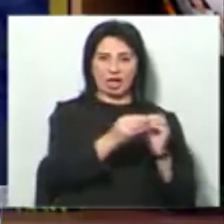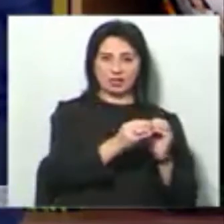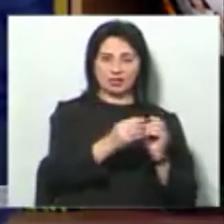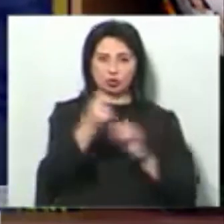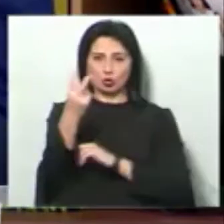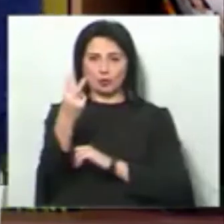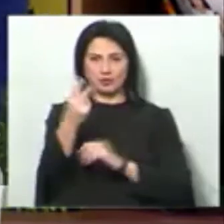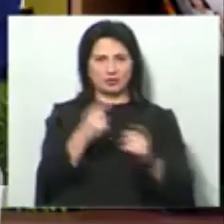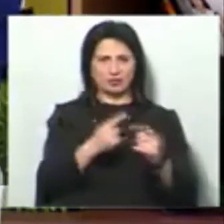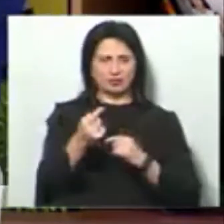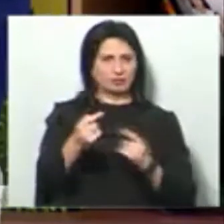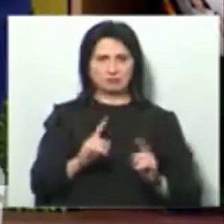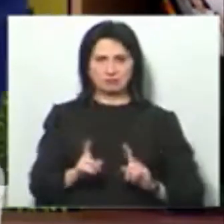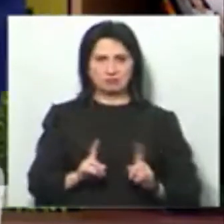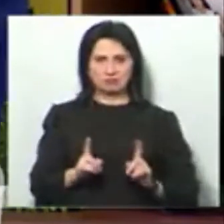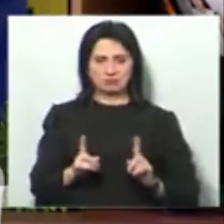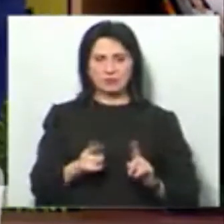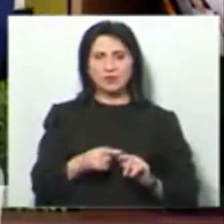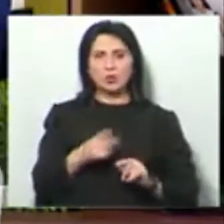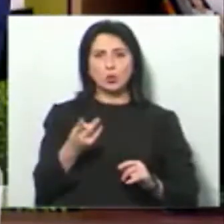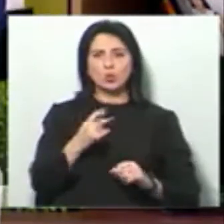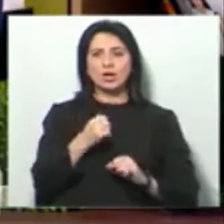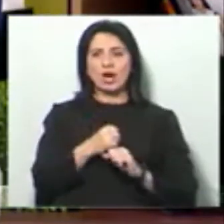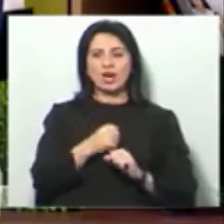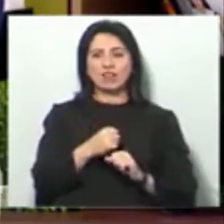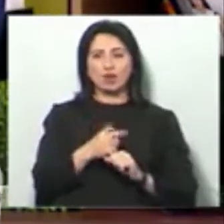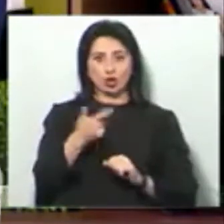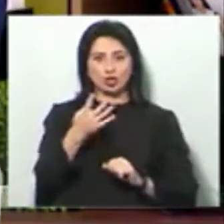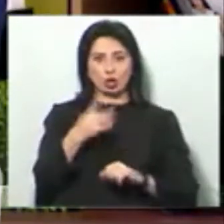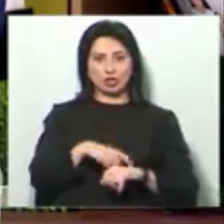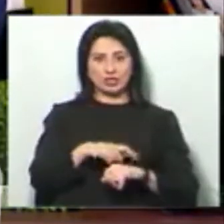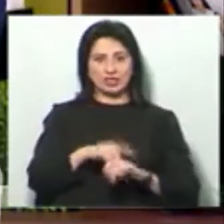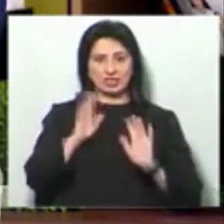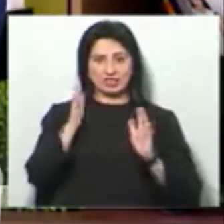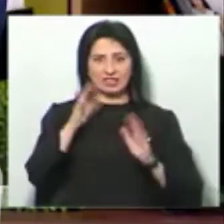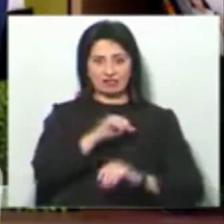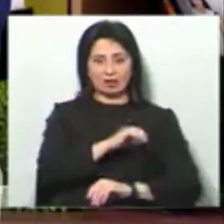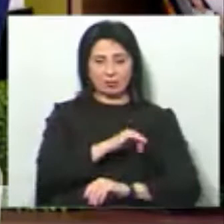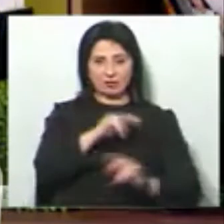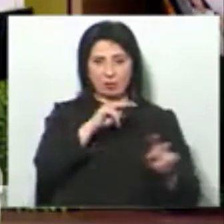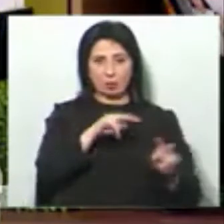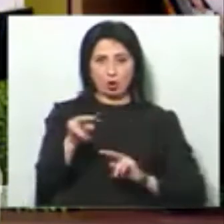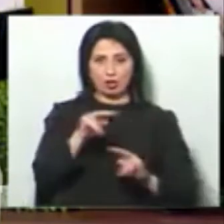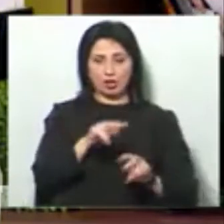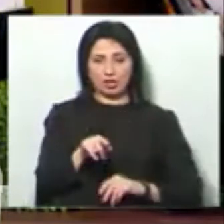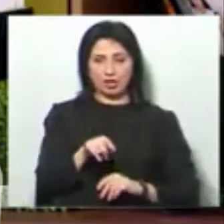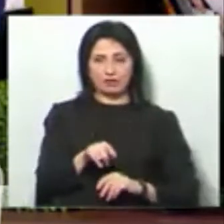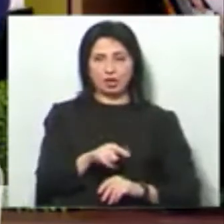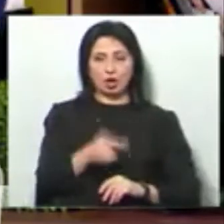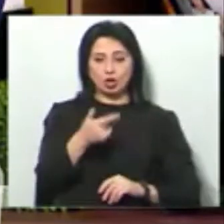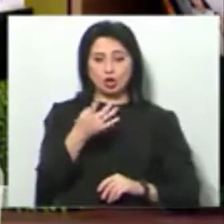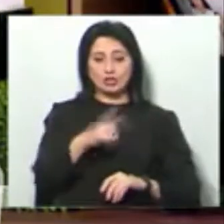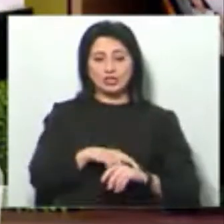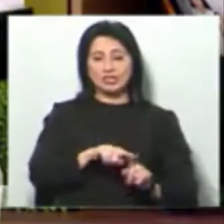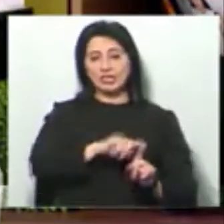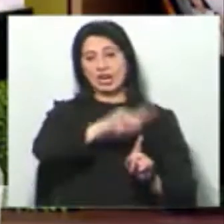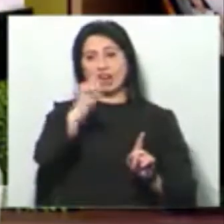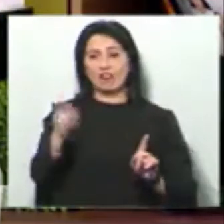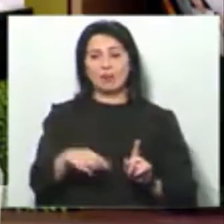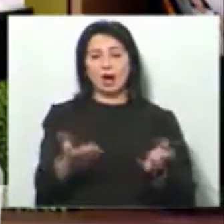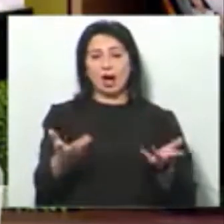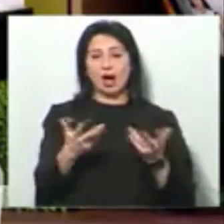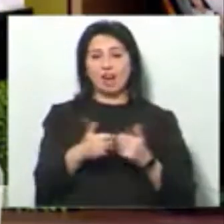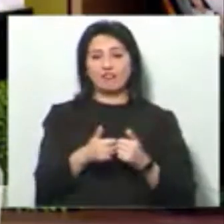12 და ხან 10. ალბათ უნდა გაკეთდეს 24 საათიანი წნევა, არტერული წნევის მონიტორინგი, რომელიც 24 საათის განმავლობაში